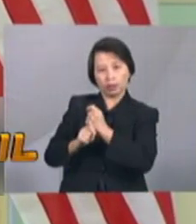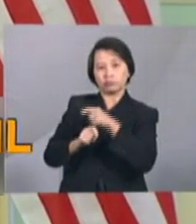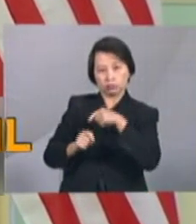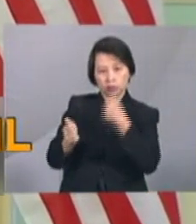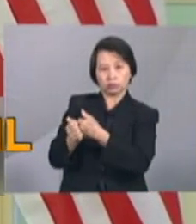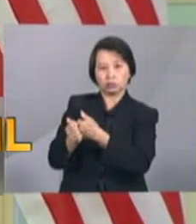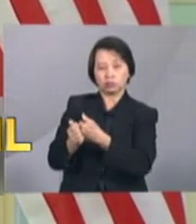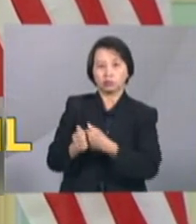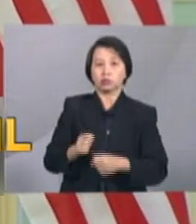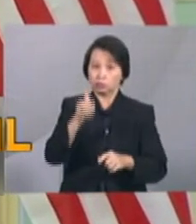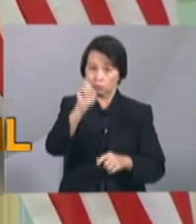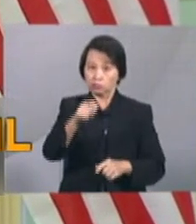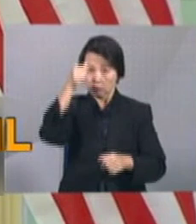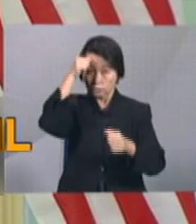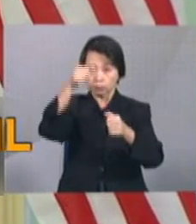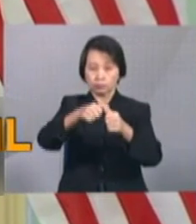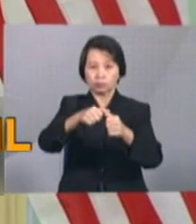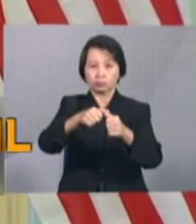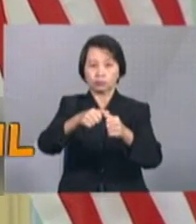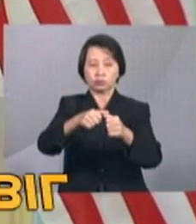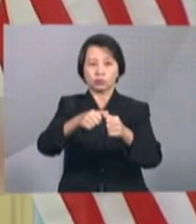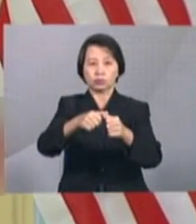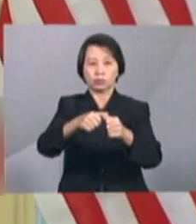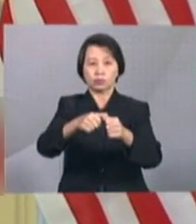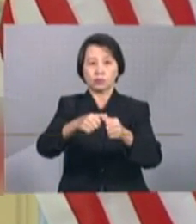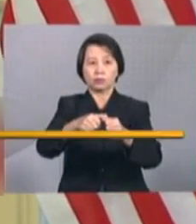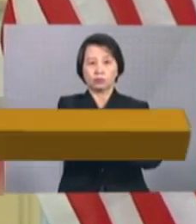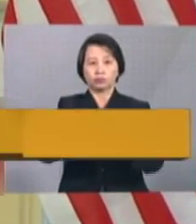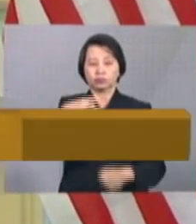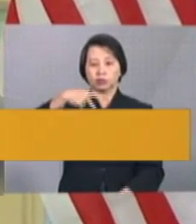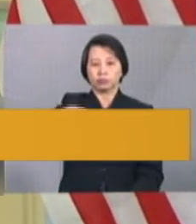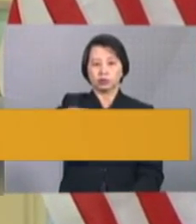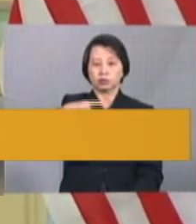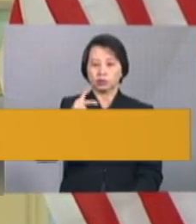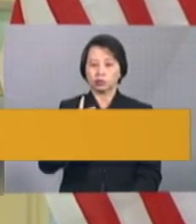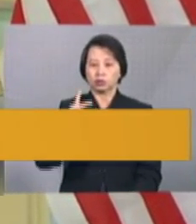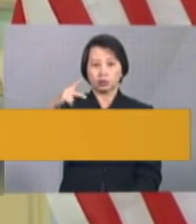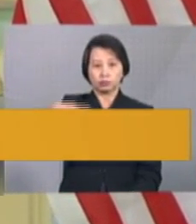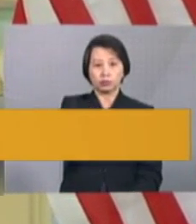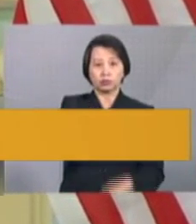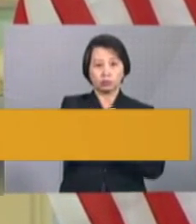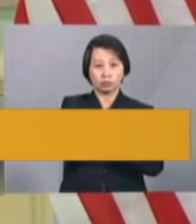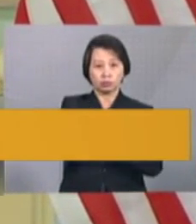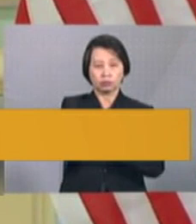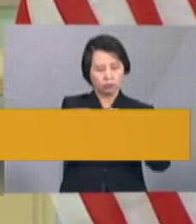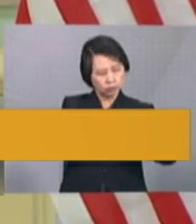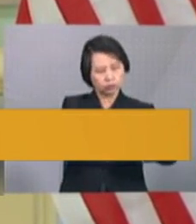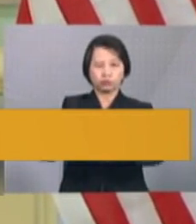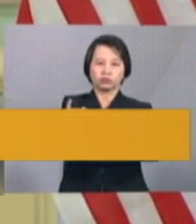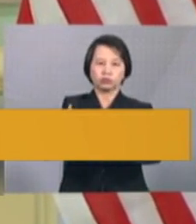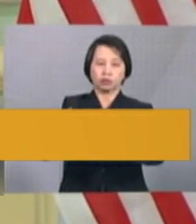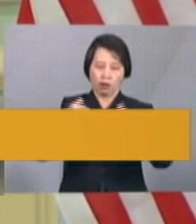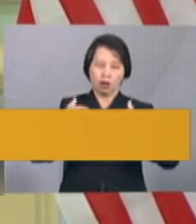Mereka yang langgar arahan PKPB akan tetap diambil tindakan. PKP masih terus